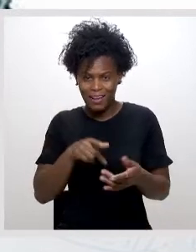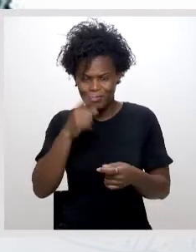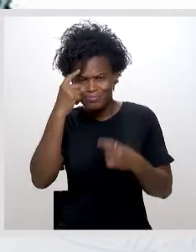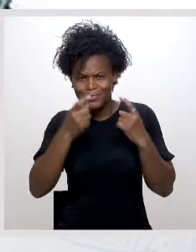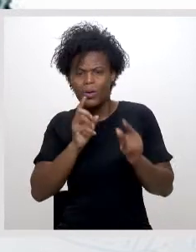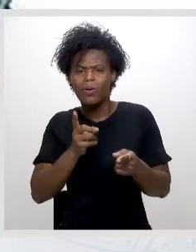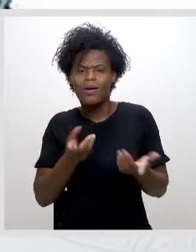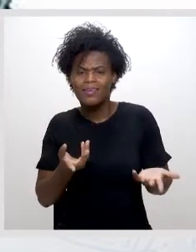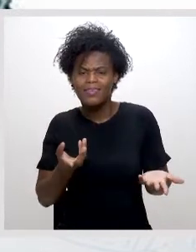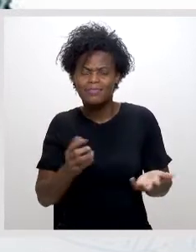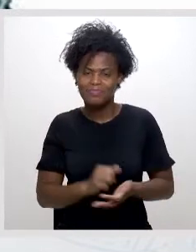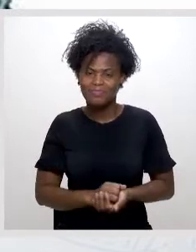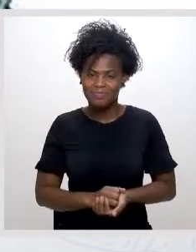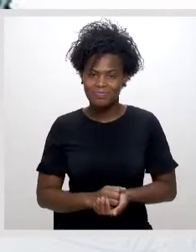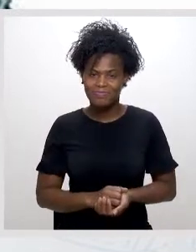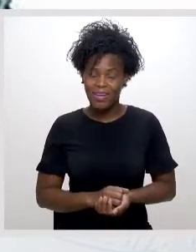pensez de ça?